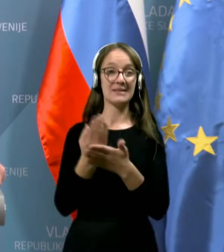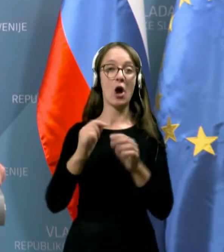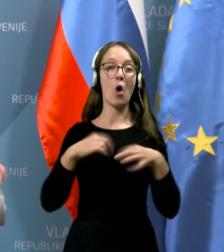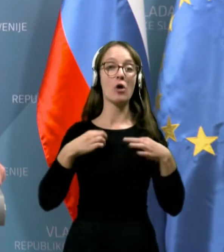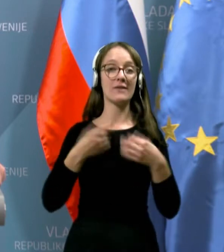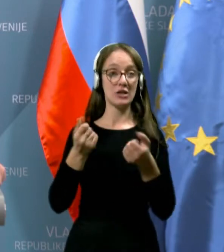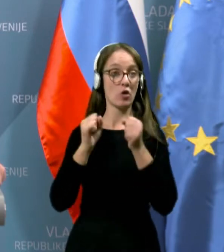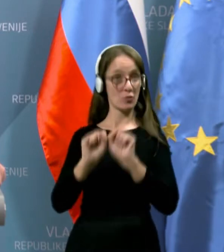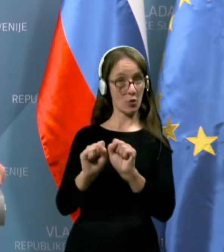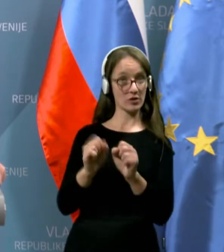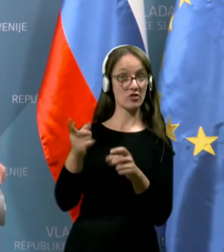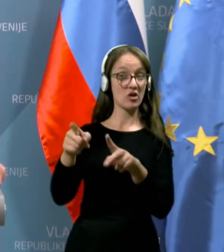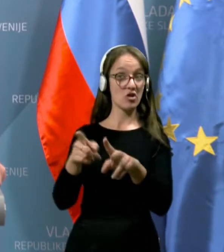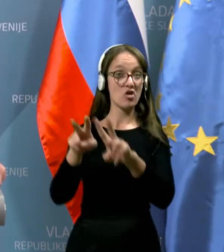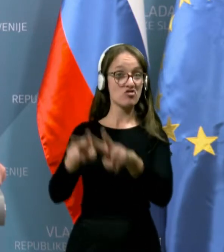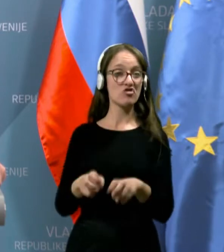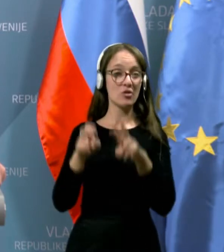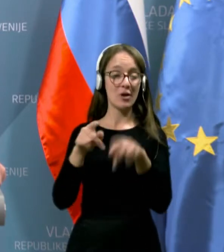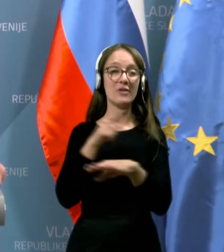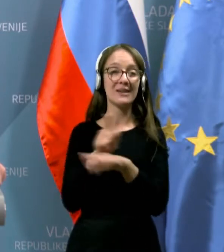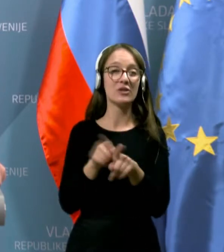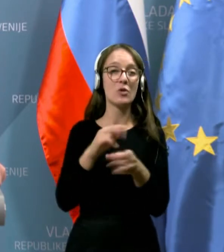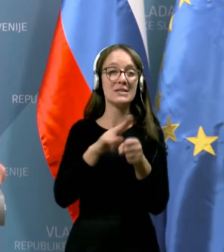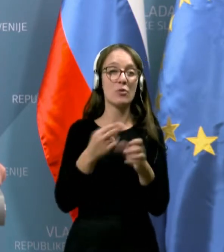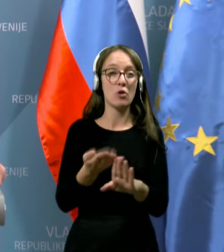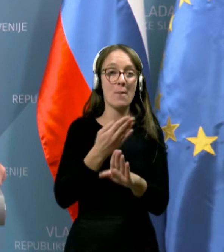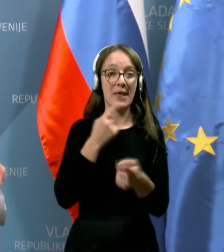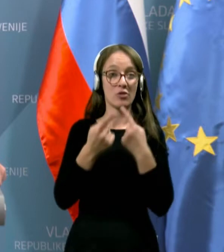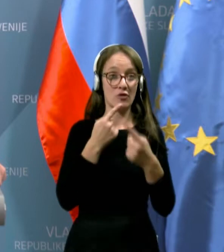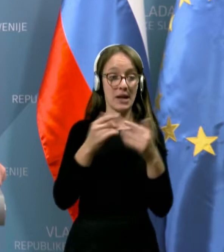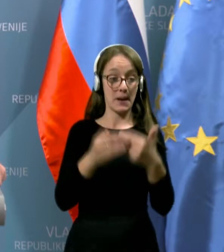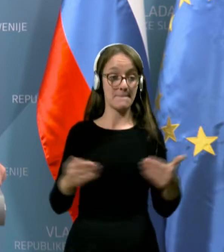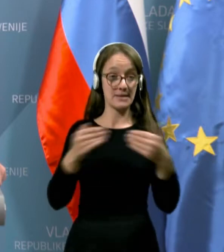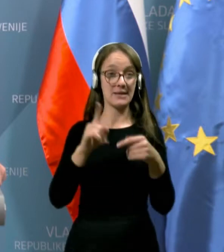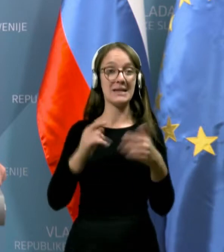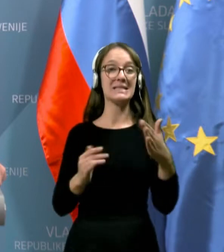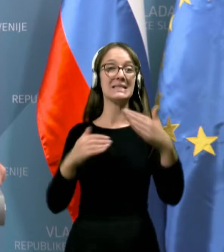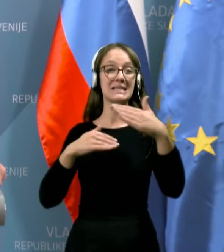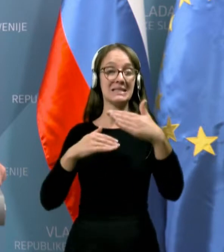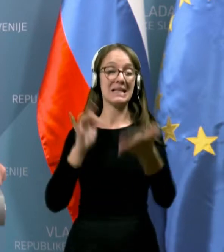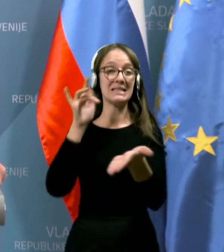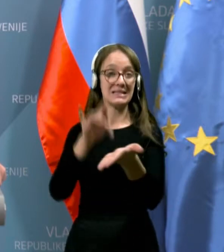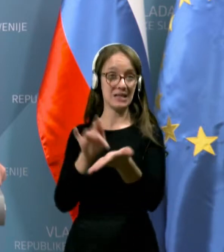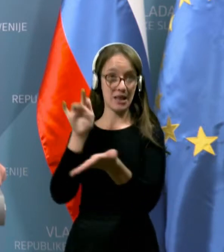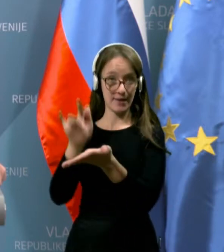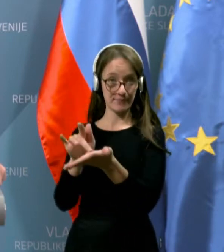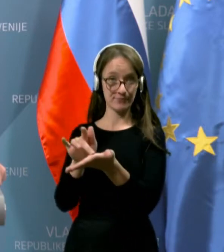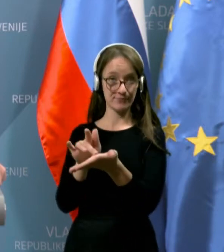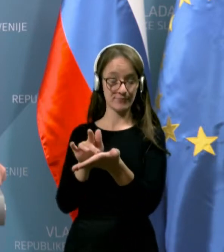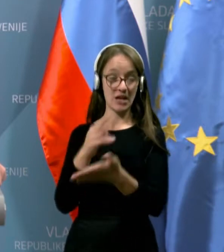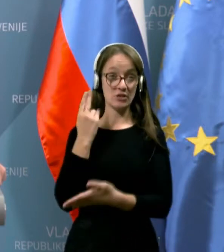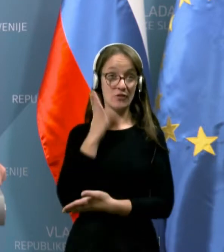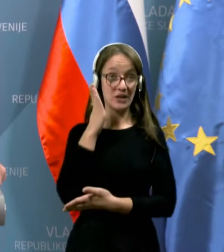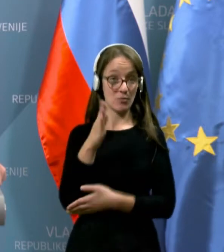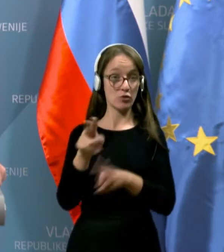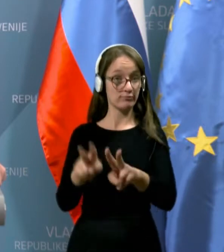in odpornost sicer črpajo šele, ko izpolnejo v naprej dogorene menjike in cilje. Slovenija bo sredstva